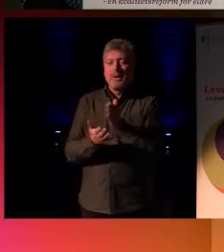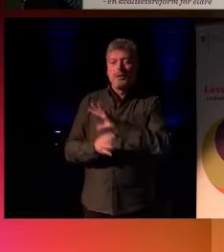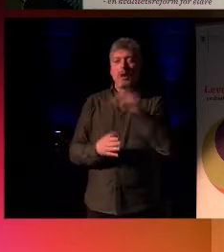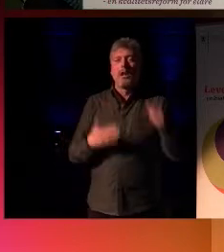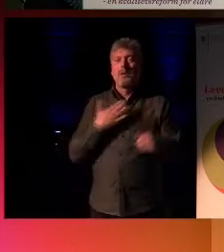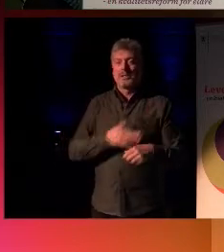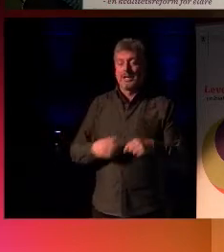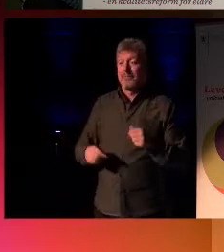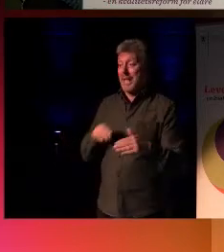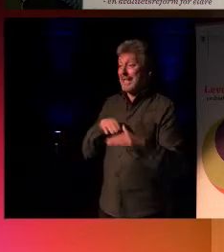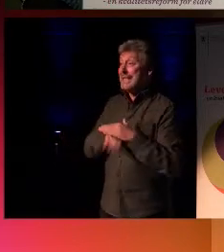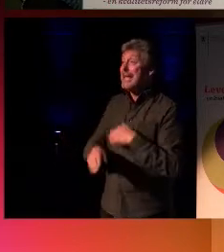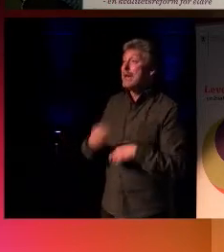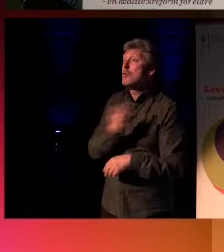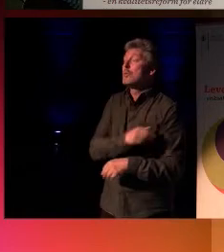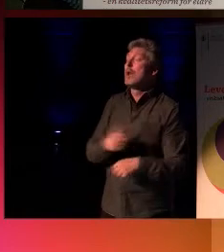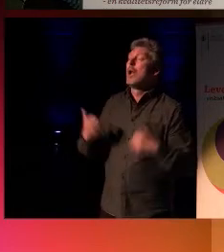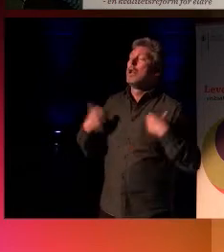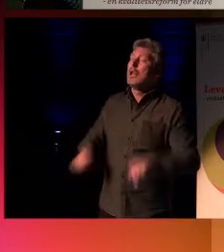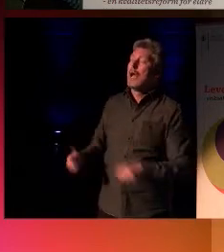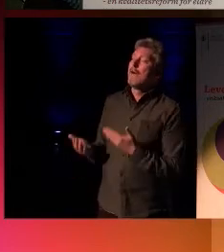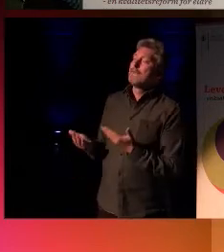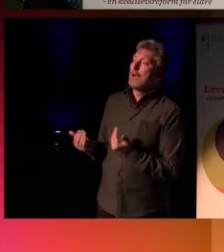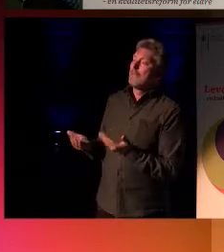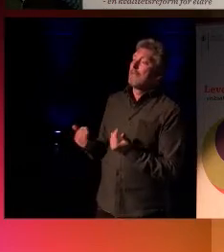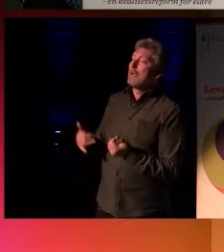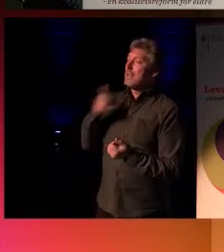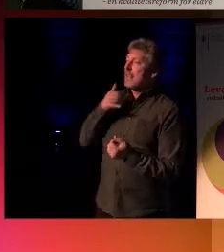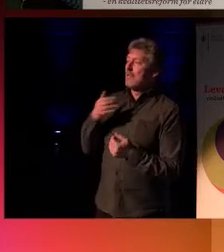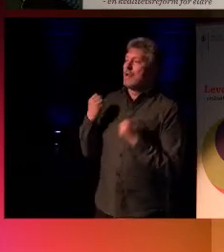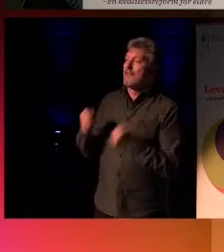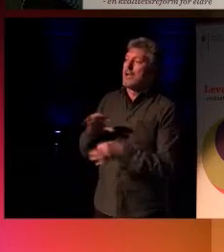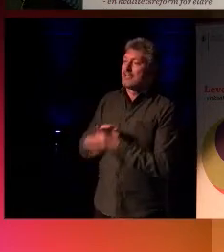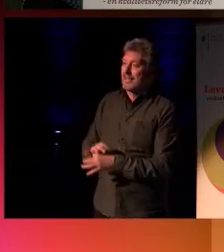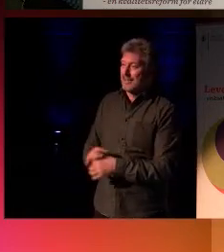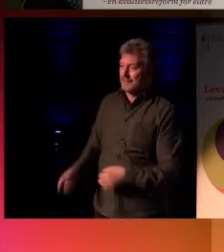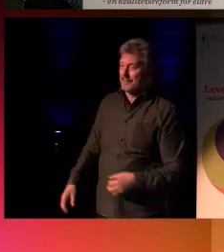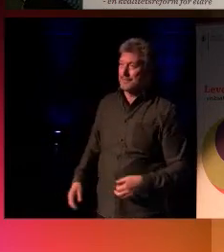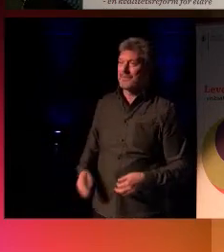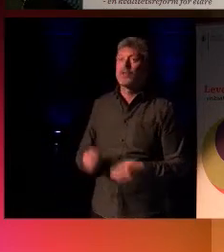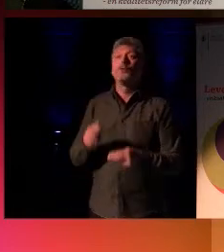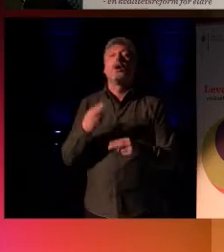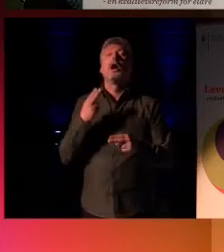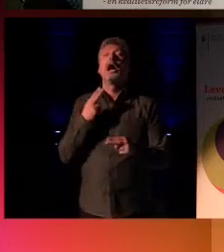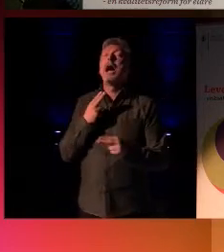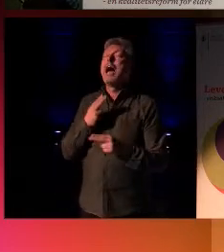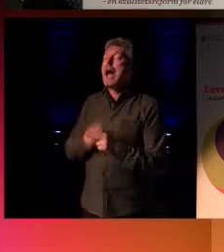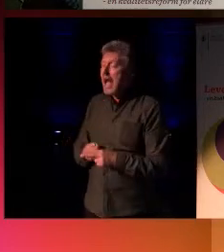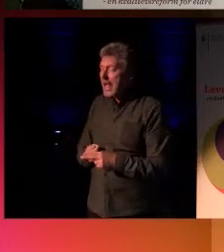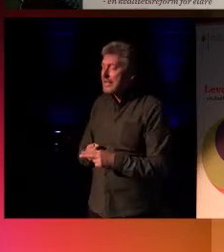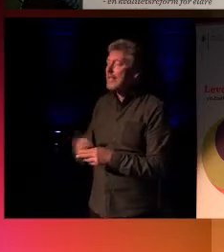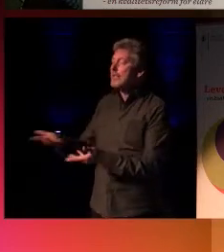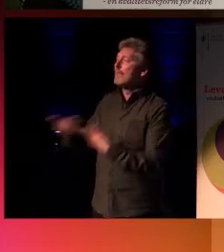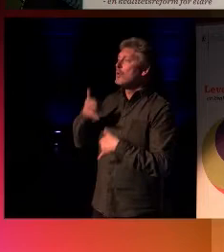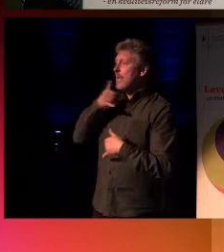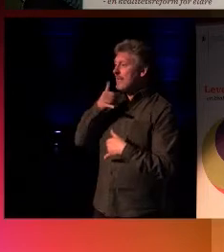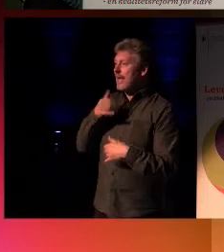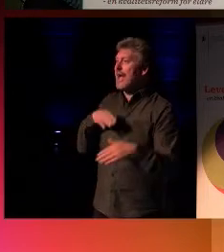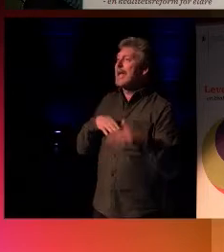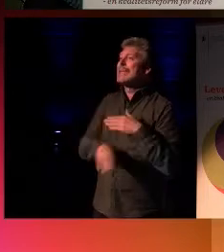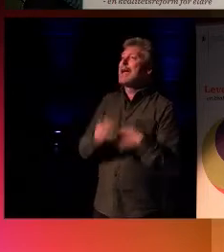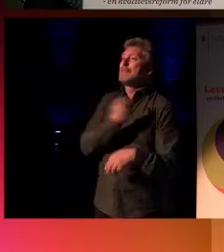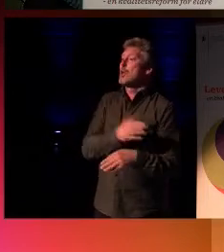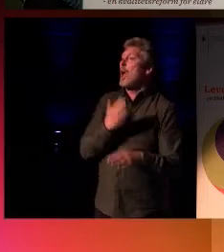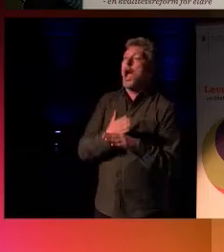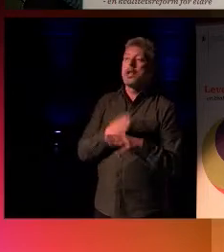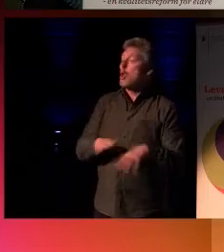Og hjemmesykepleien ble lei av å vente på telefon fra fastlegen. Når fastlegen endelig ringte tilbake, var hjemmesykepleien